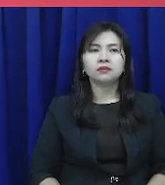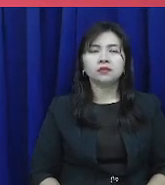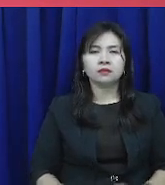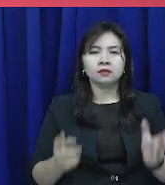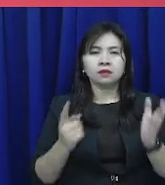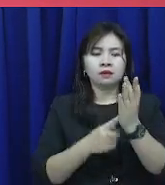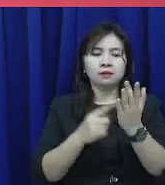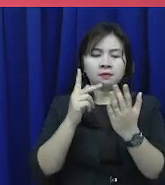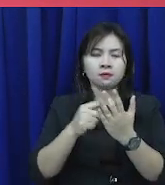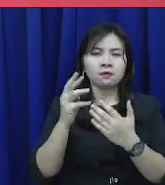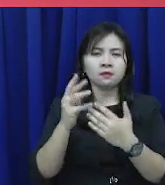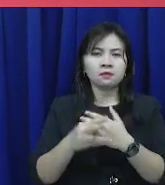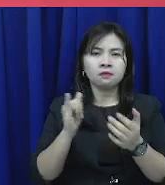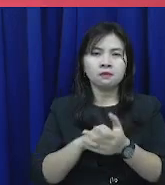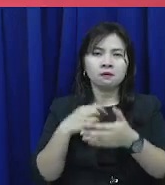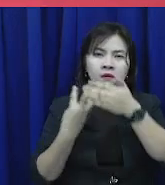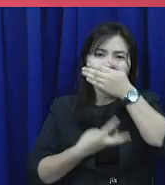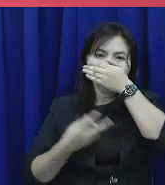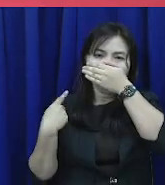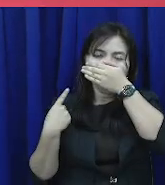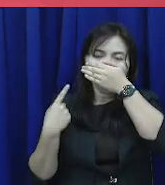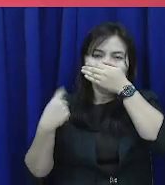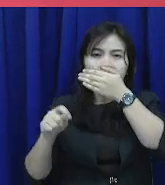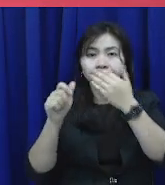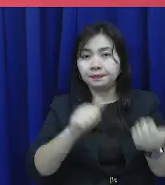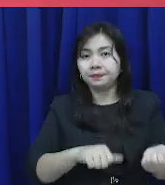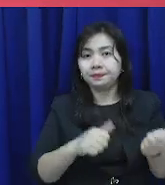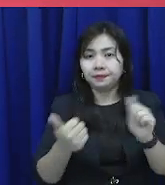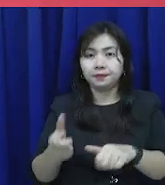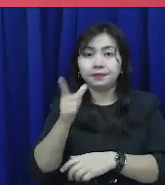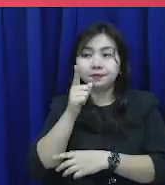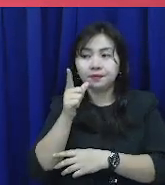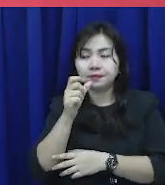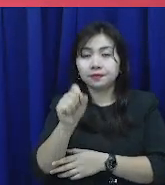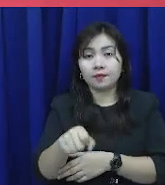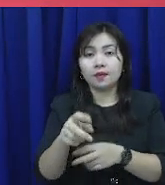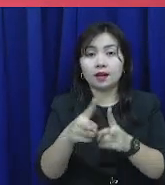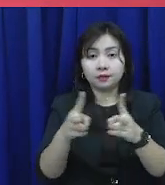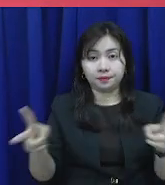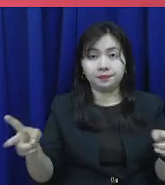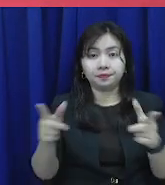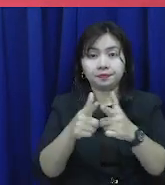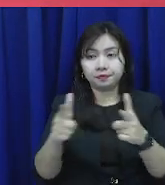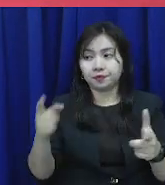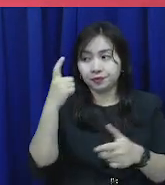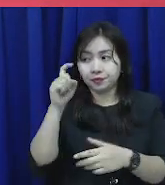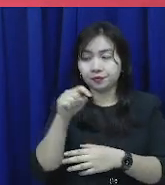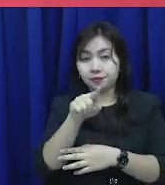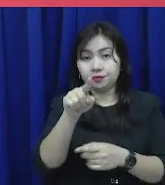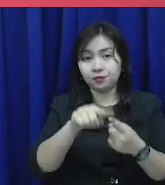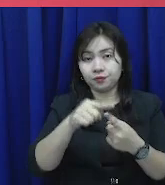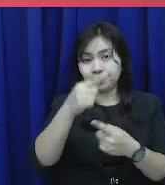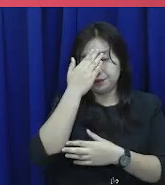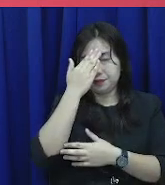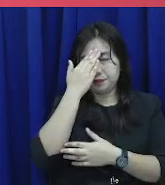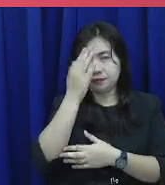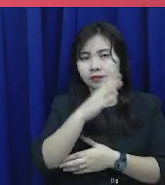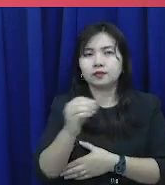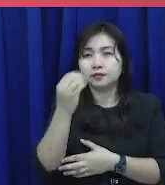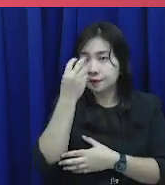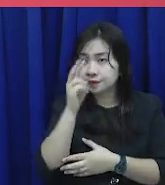program that we have the Baptist lunch mga kapatid napakaganda po nito para makita natin dito mga kapatid yong